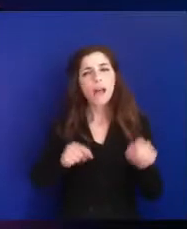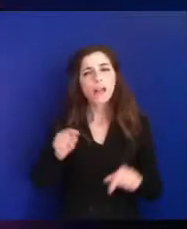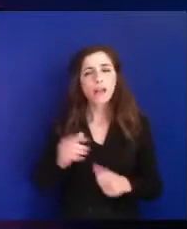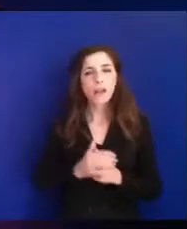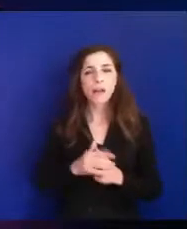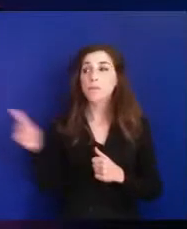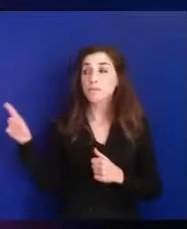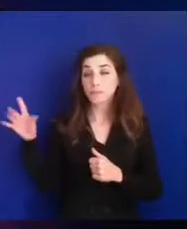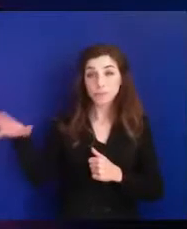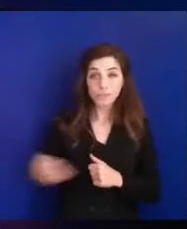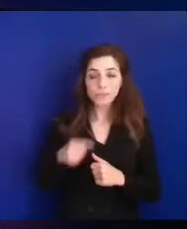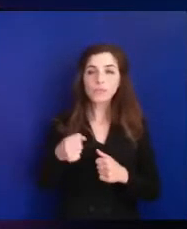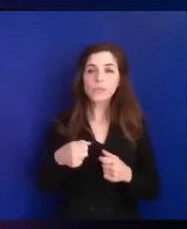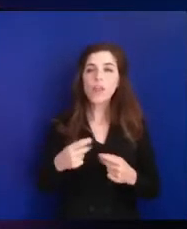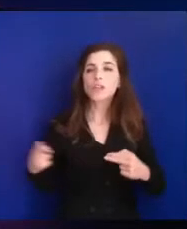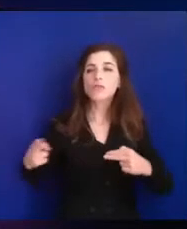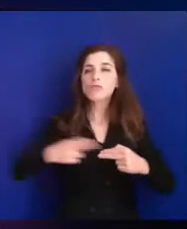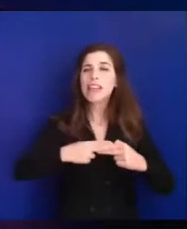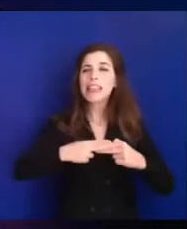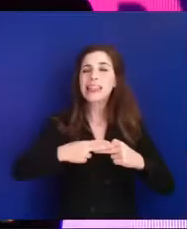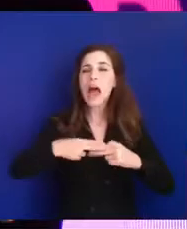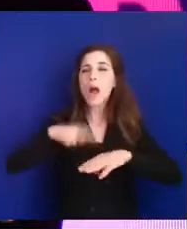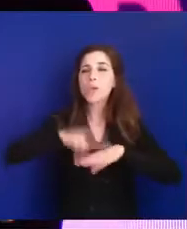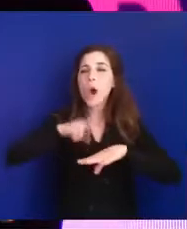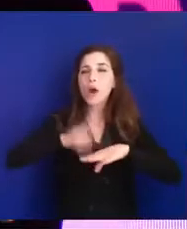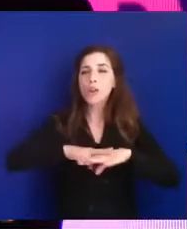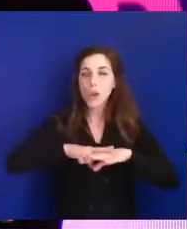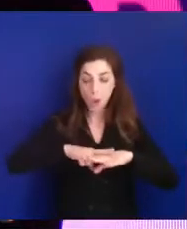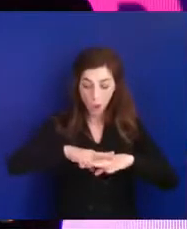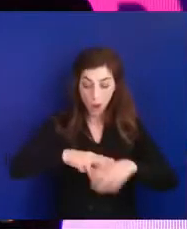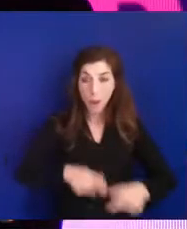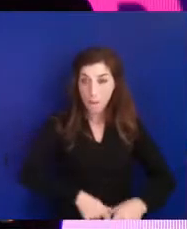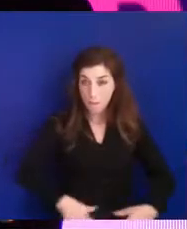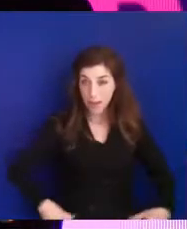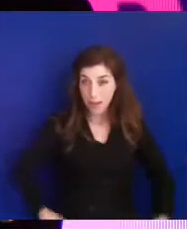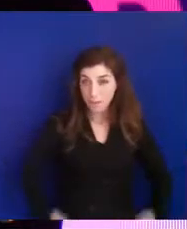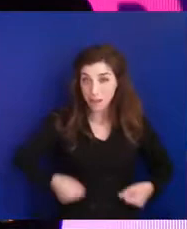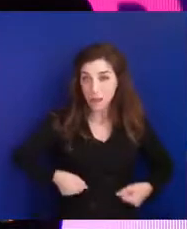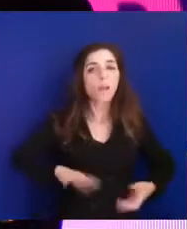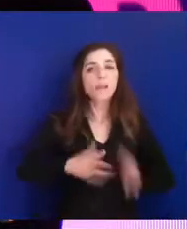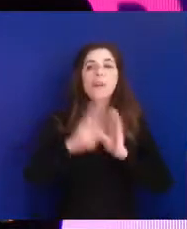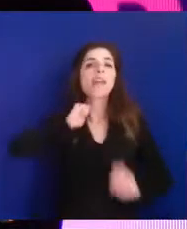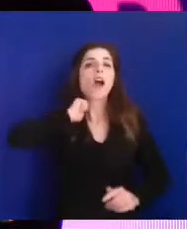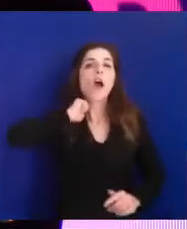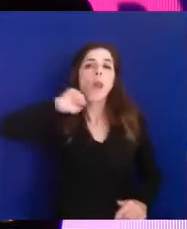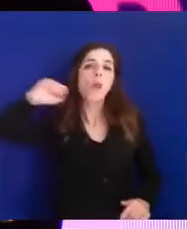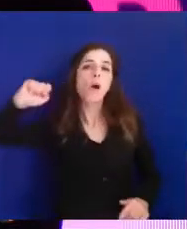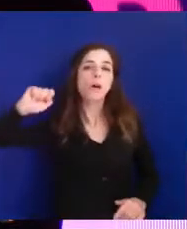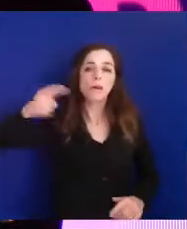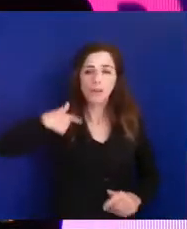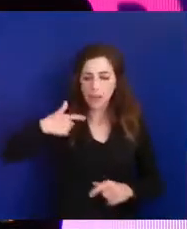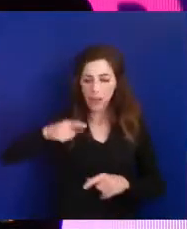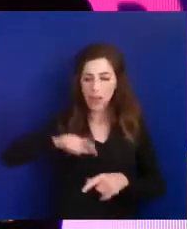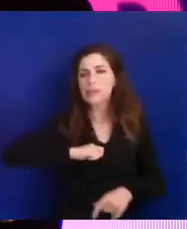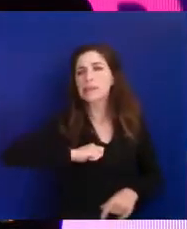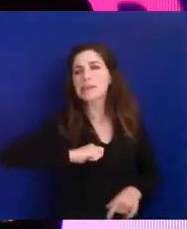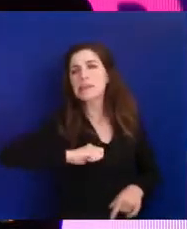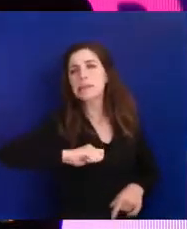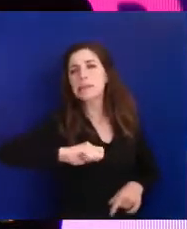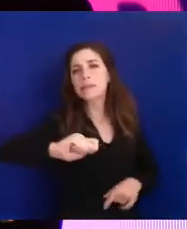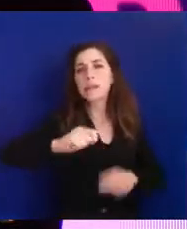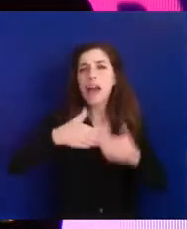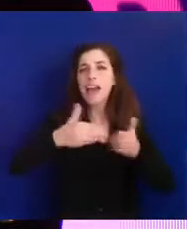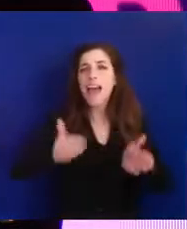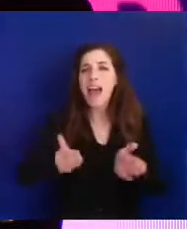quella dei pantaloni nella misero al collo e mi trascinarono per la casa già ne mise un piede sul petto mentre